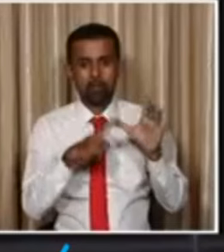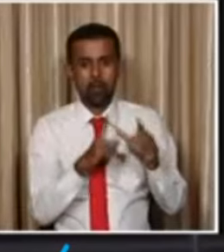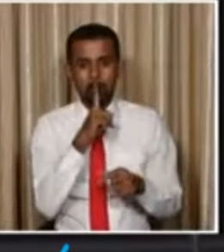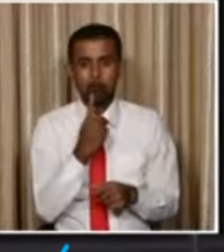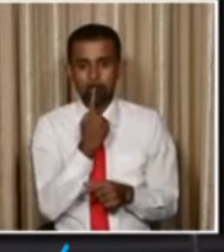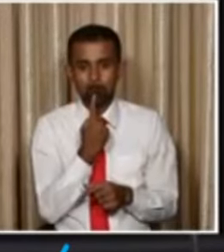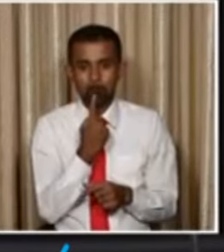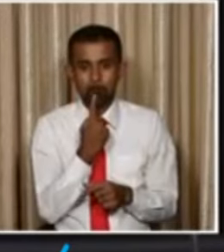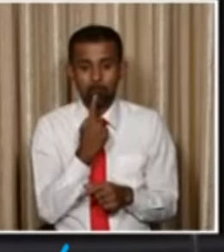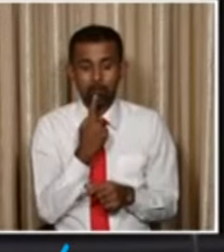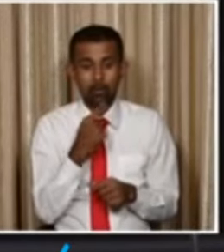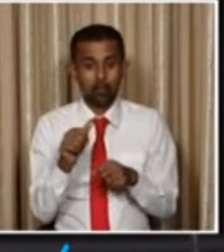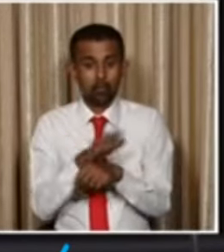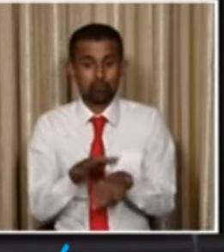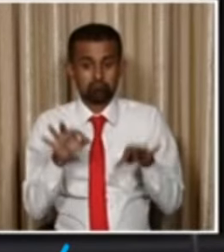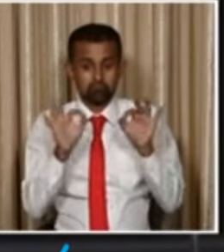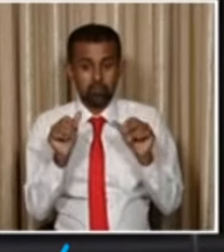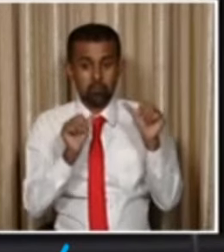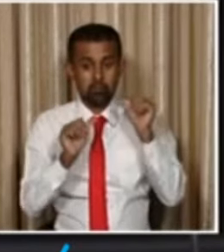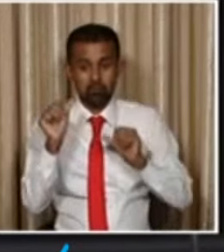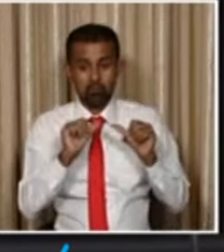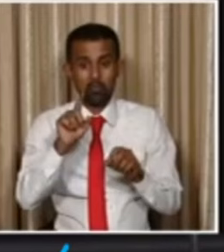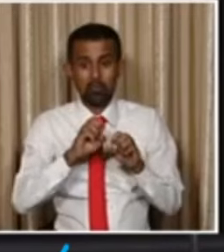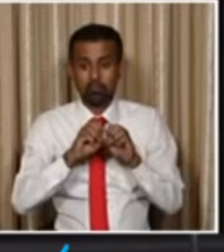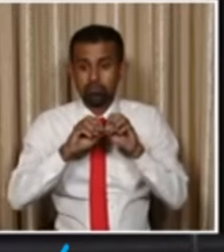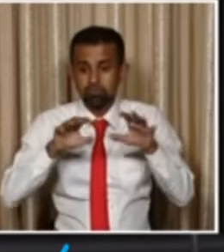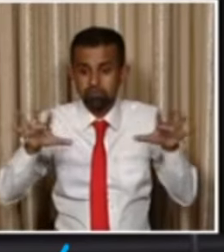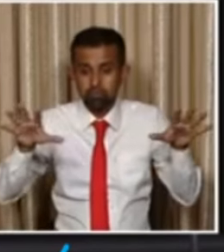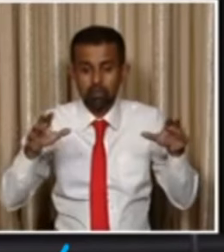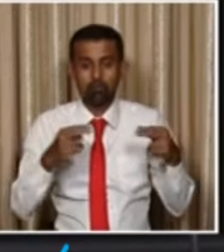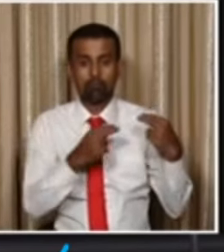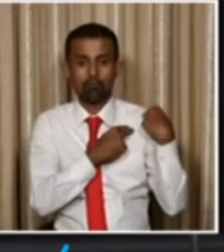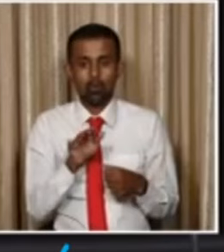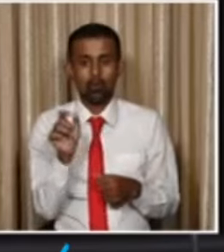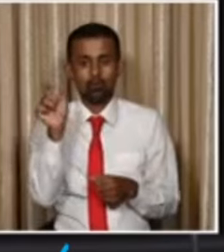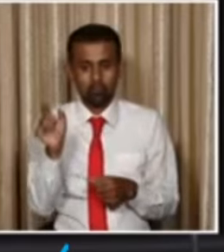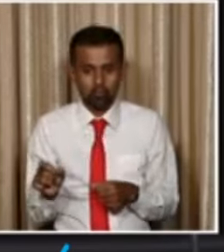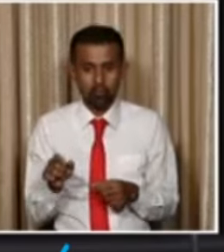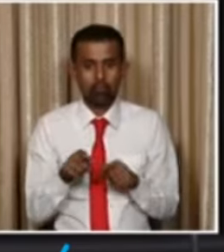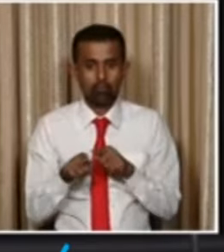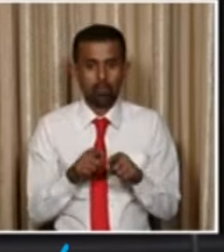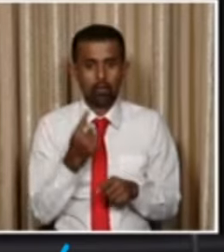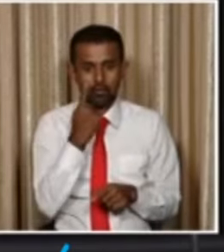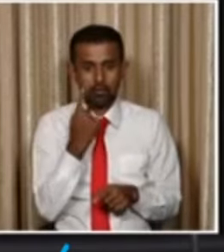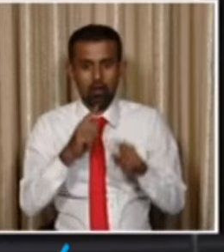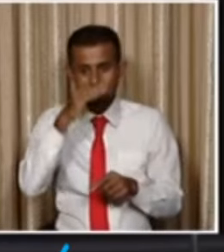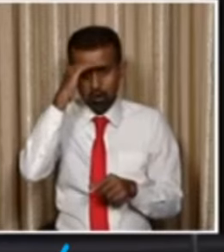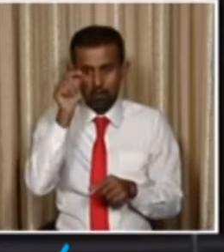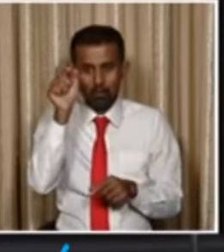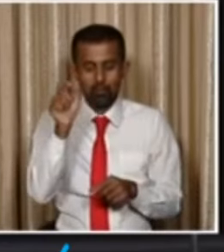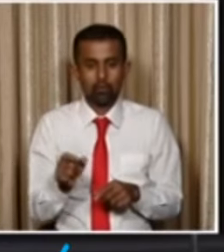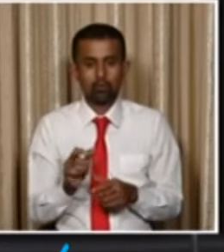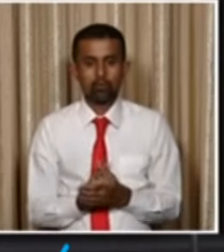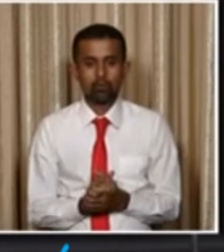நாட்டிலே பிரபலப்படுத்தியவர் இந்த சபாநாயகர் என்பதை மறந்துவிடக் கூடாது. என்னால் தம்மிக்க பெனியினுடைய அம்பாசிடராக திகழ்ந்தவர்